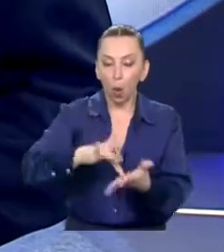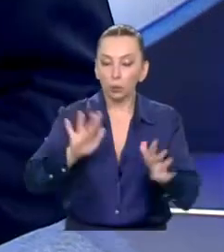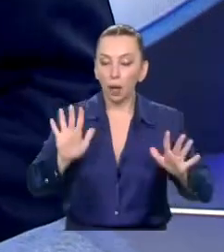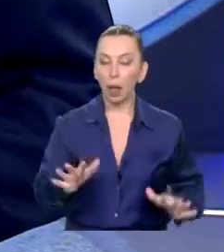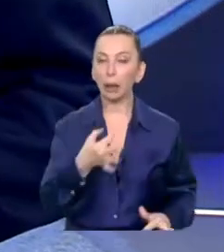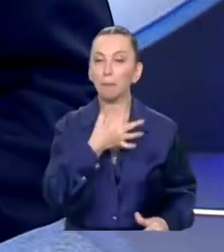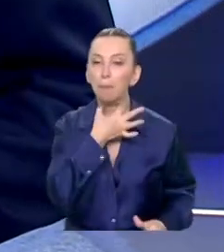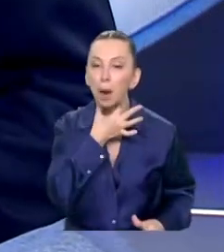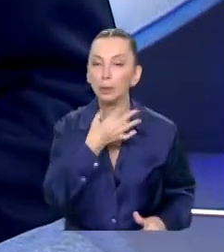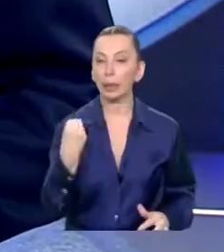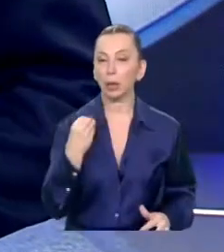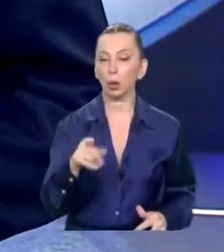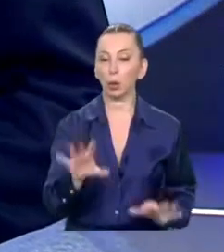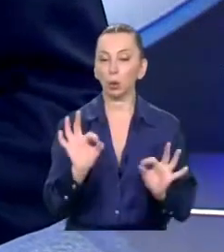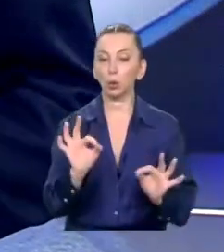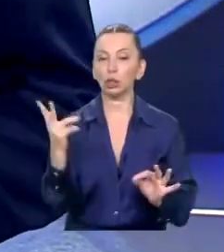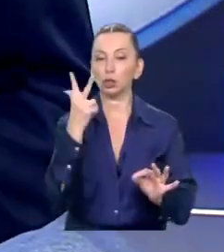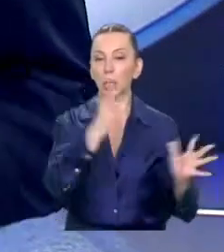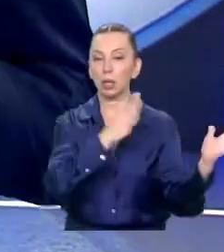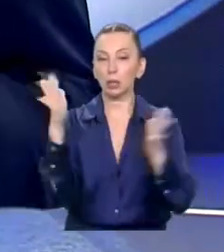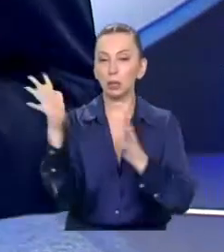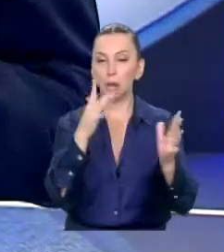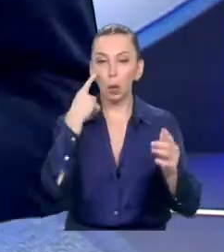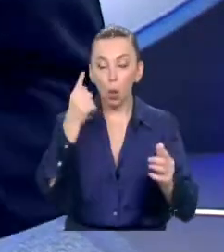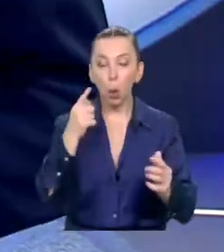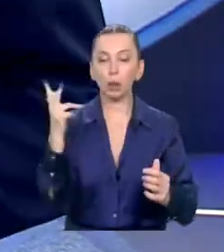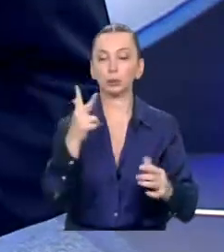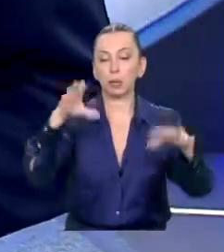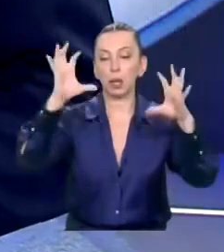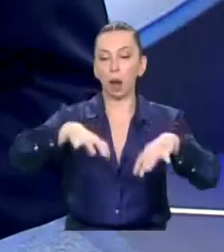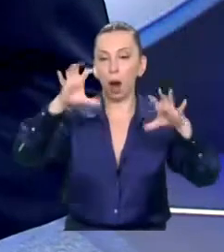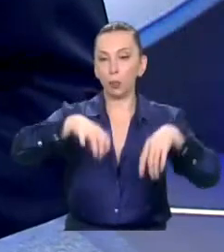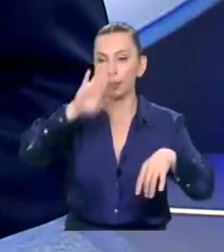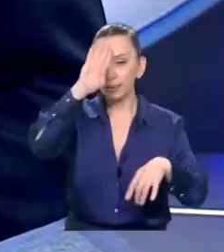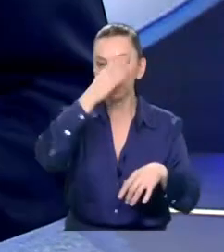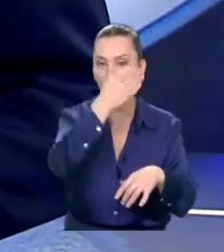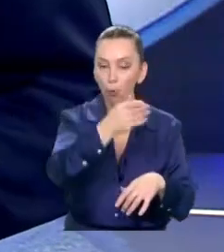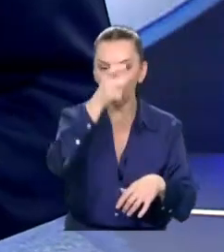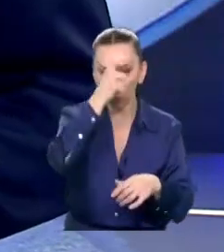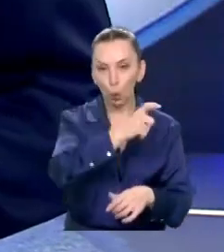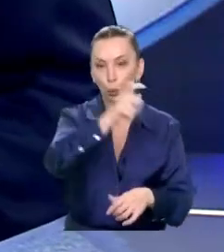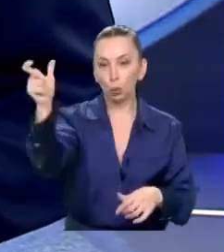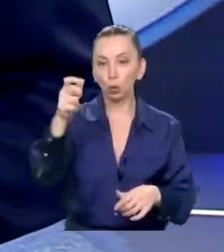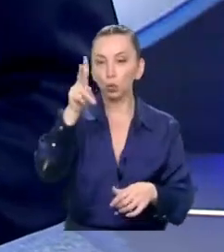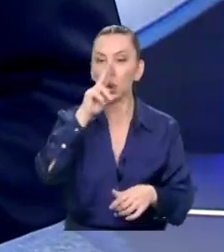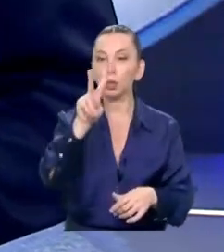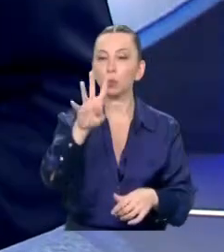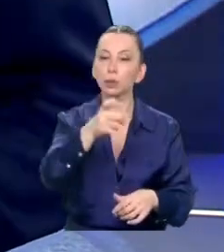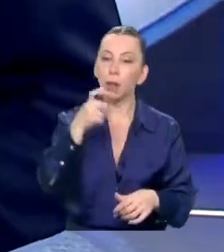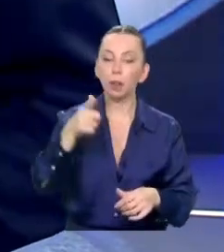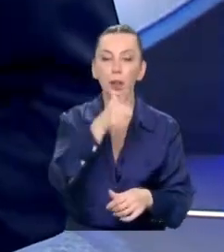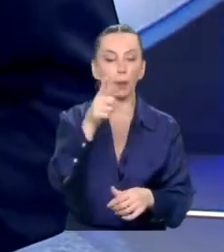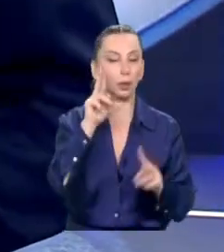yaşadı. Yeni günde şiddetli rüzgar yerini sağanak yağmura bıraktı. İşte İstanbul ve yurttan son 24 saatte